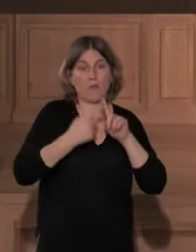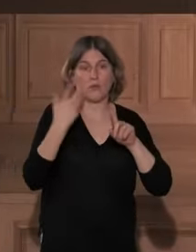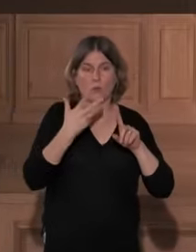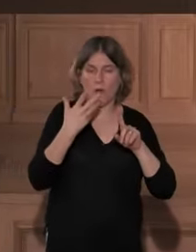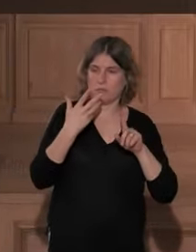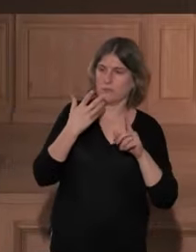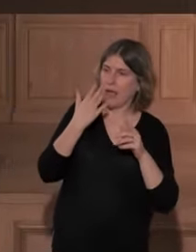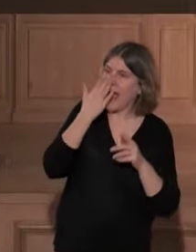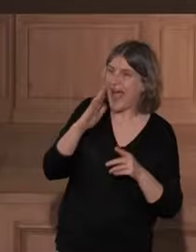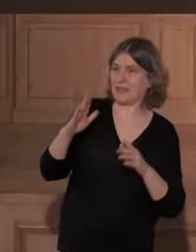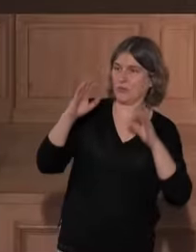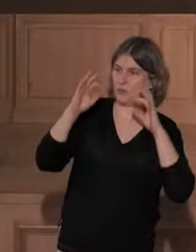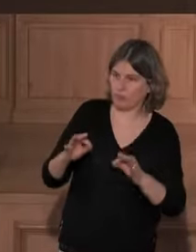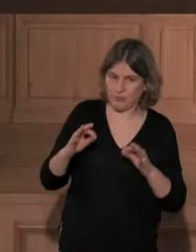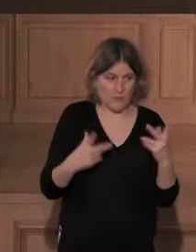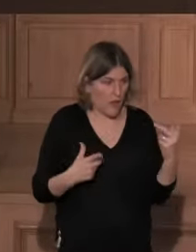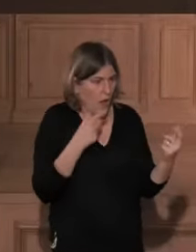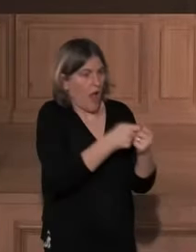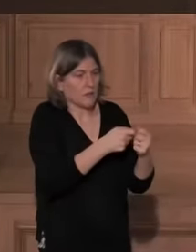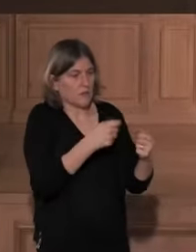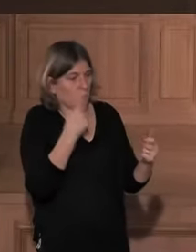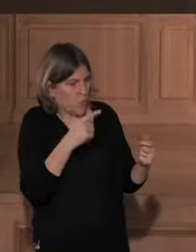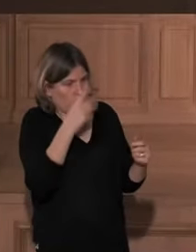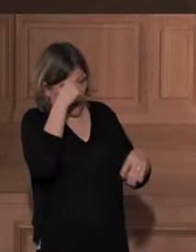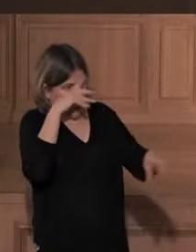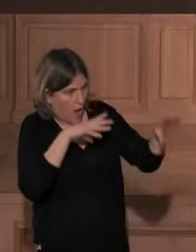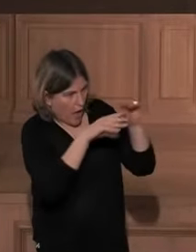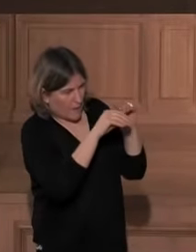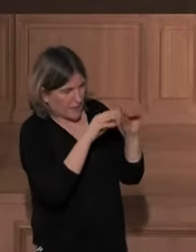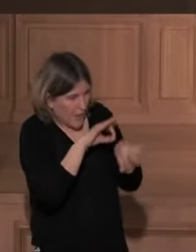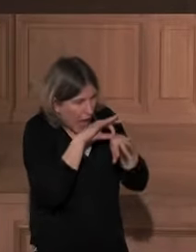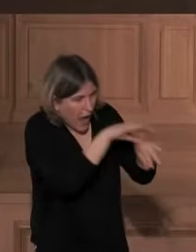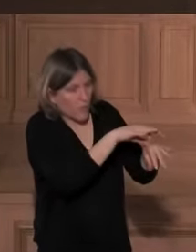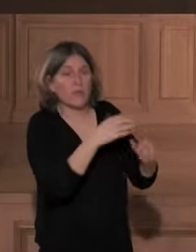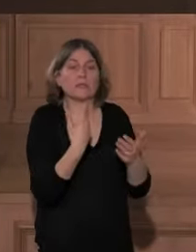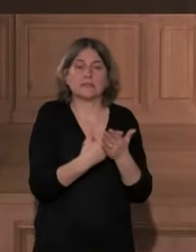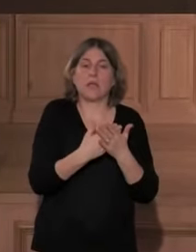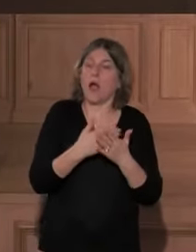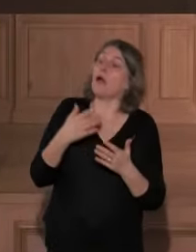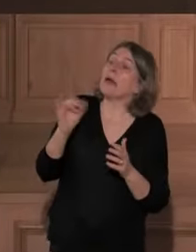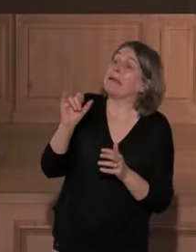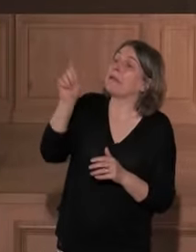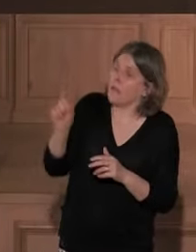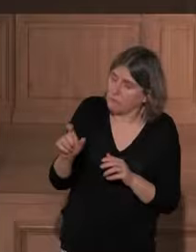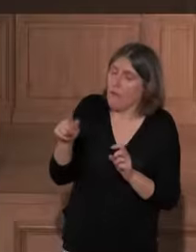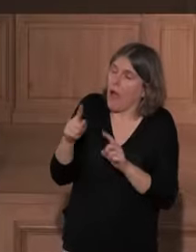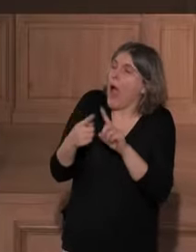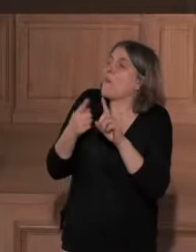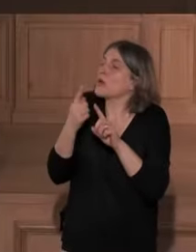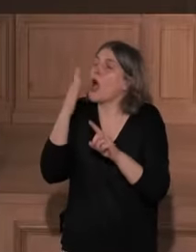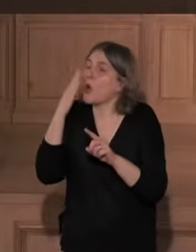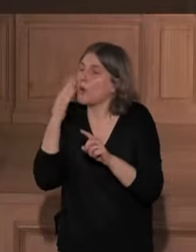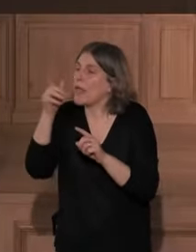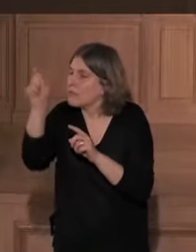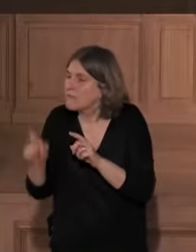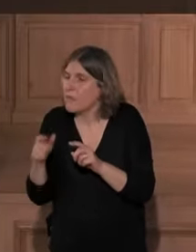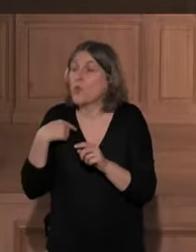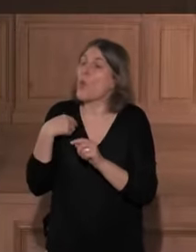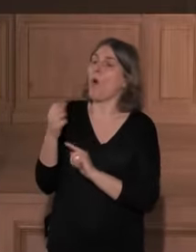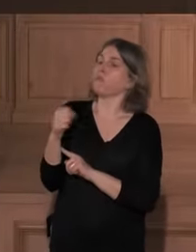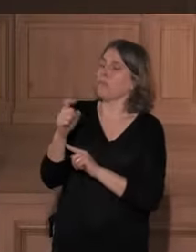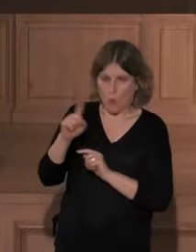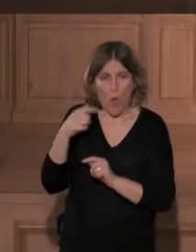être formé, vous occuper du jeûne et avoir de l'empathie et ceci et cela, c'est notre débat. Qui vous êtes, c'est très bien. Bien évidemment qu'on ne s'en fiche pas de la